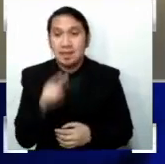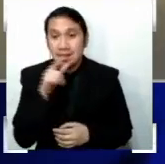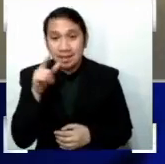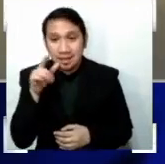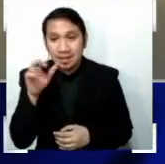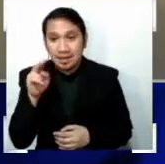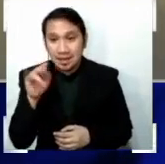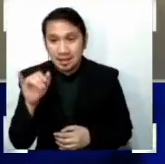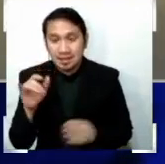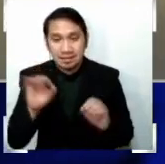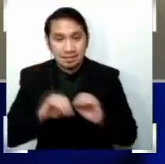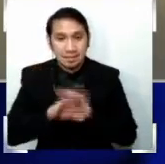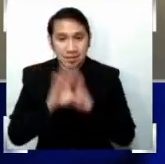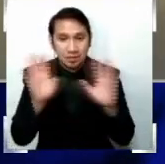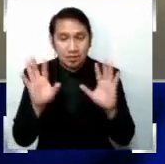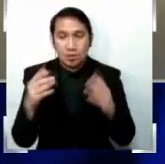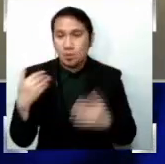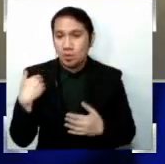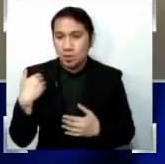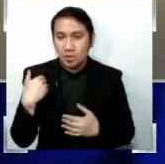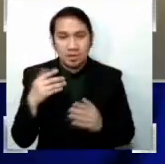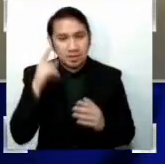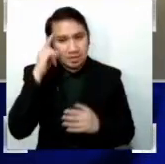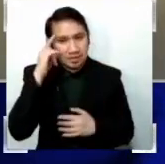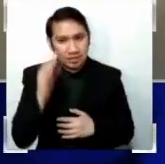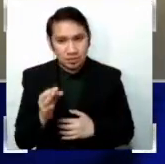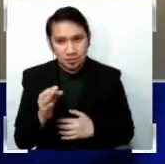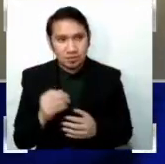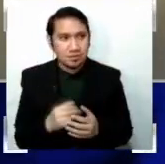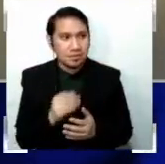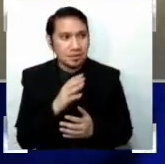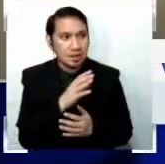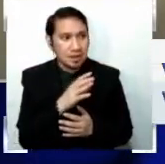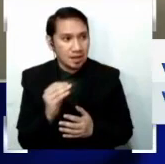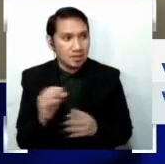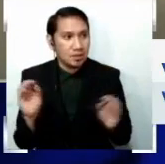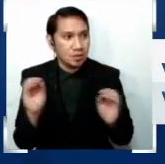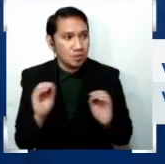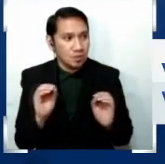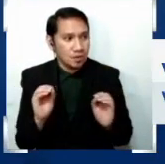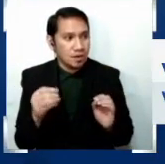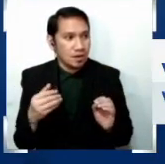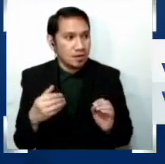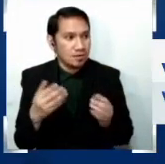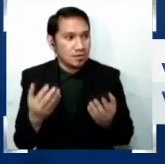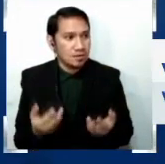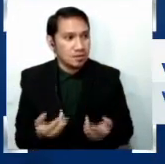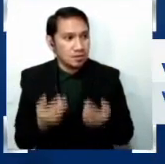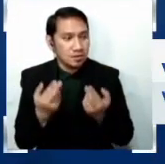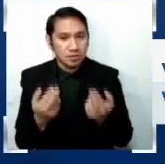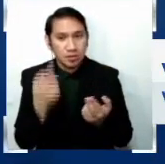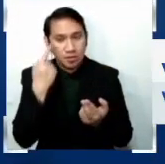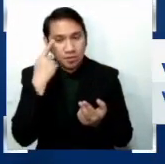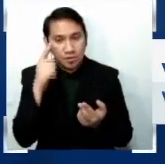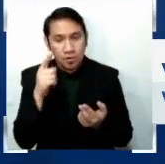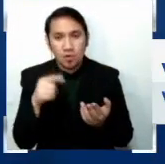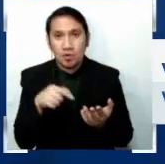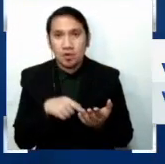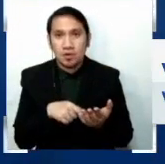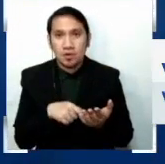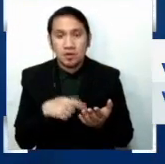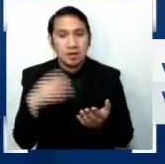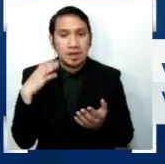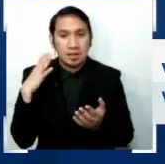nilinaw na wala pa siyang pasya at wala pa rin ine-endorsong kandidato sa